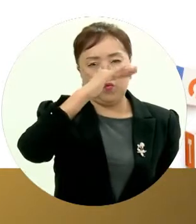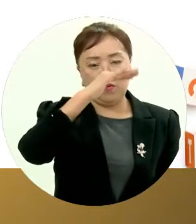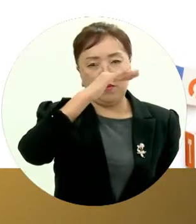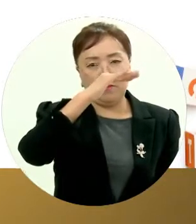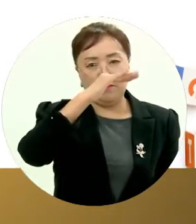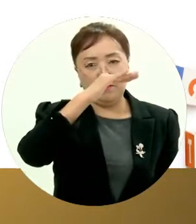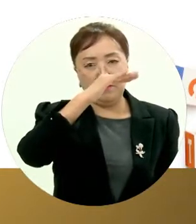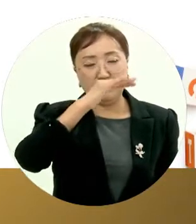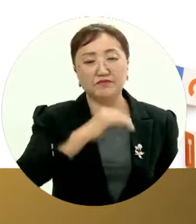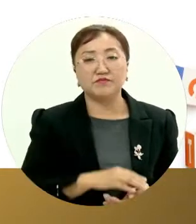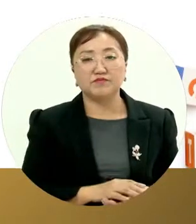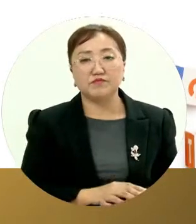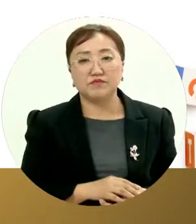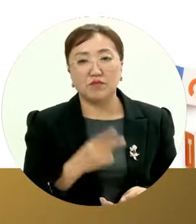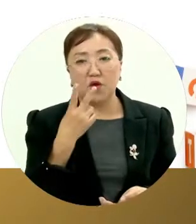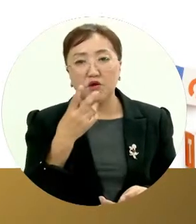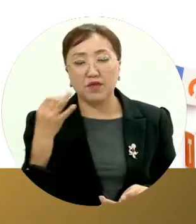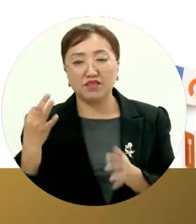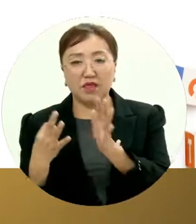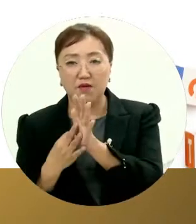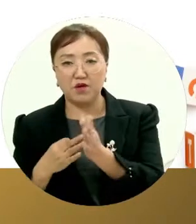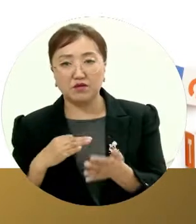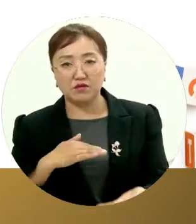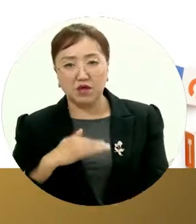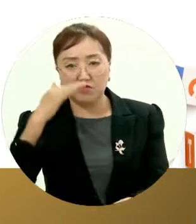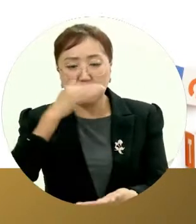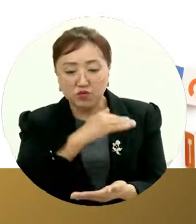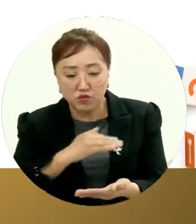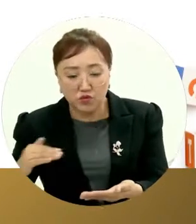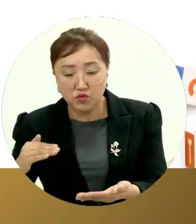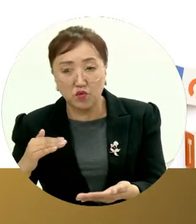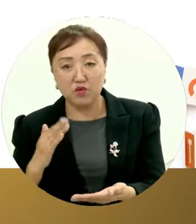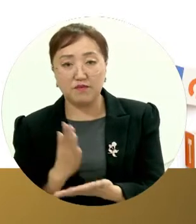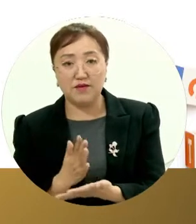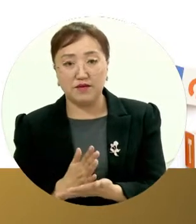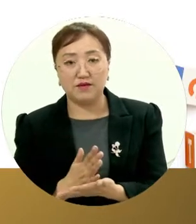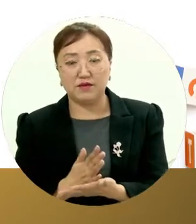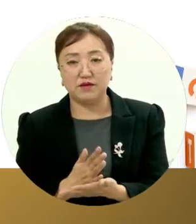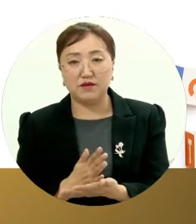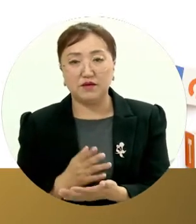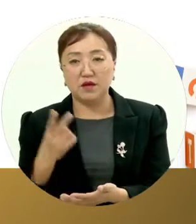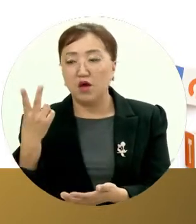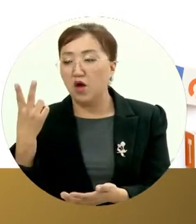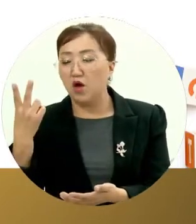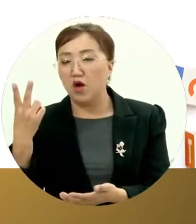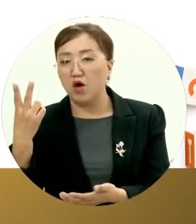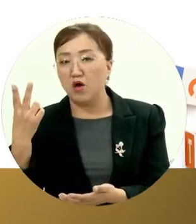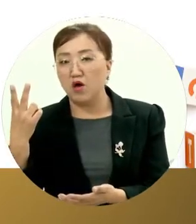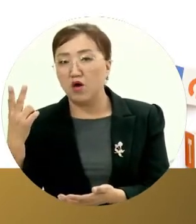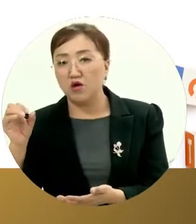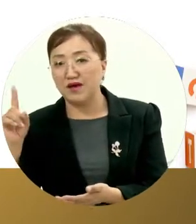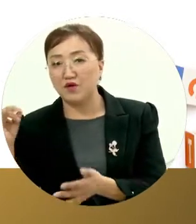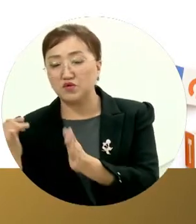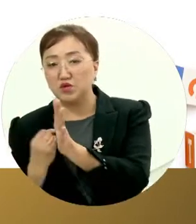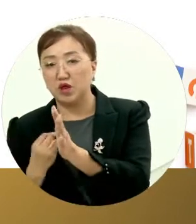байсан байж байна. За энэ дээр 2008 онд сагс бол дундуур байж байгаа. За